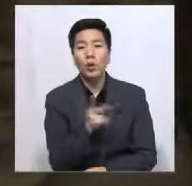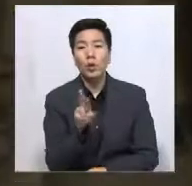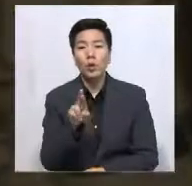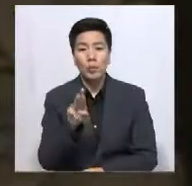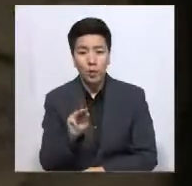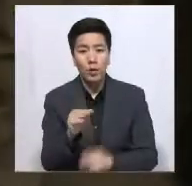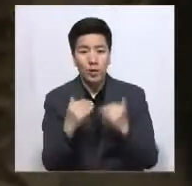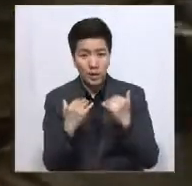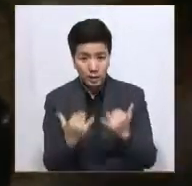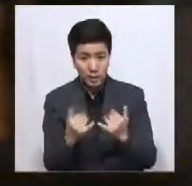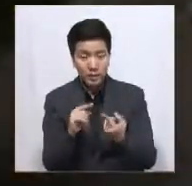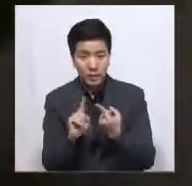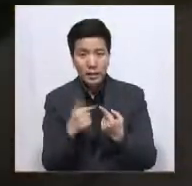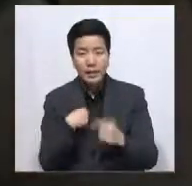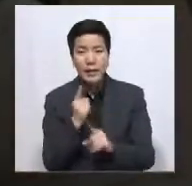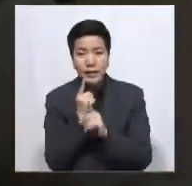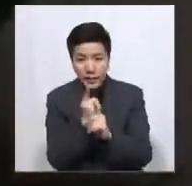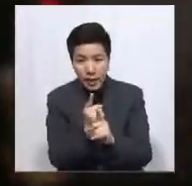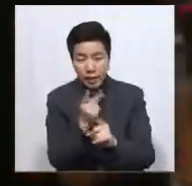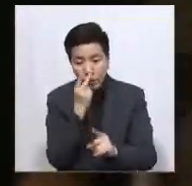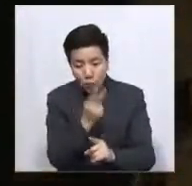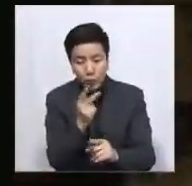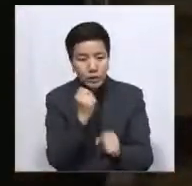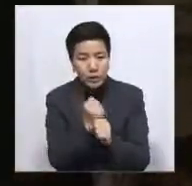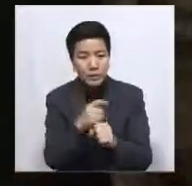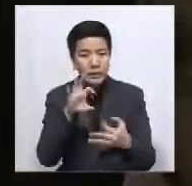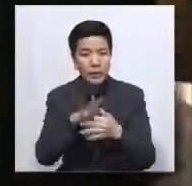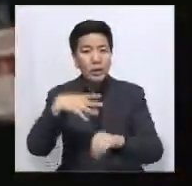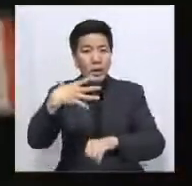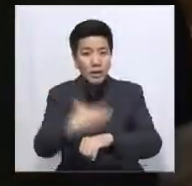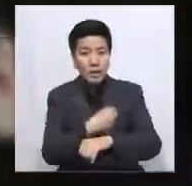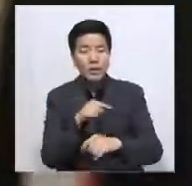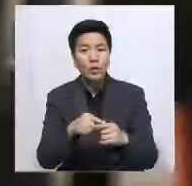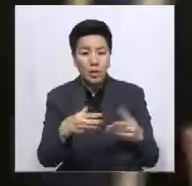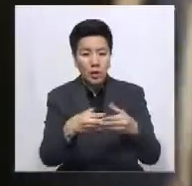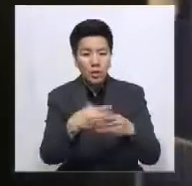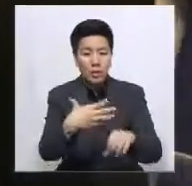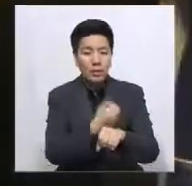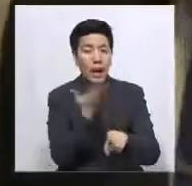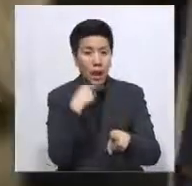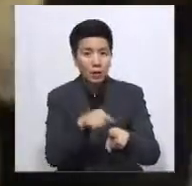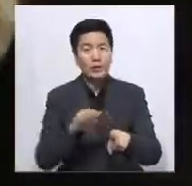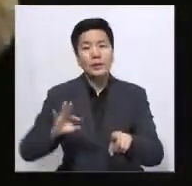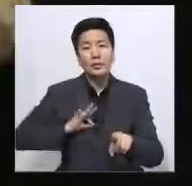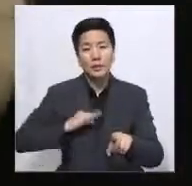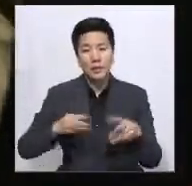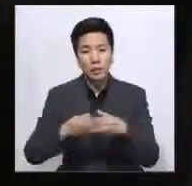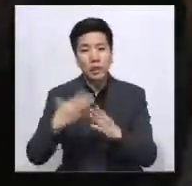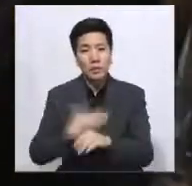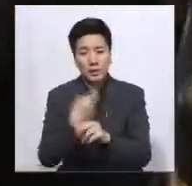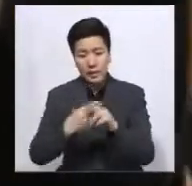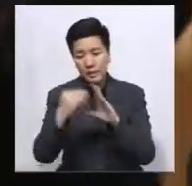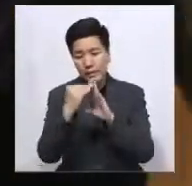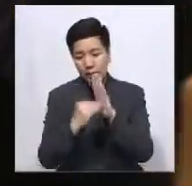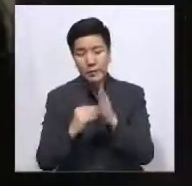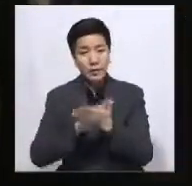นตรีนะคะก็จะมีการติดตามความเคลื่อนไหวทางการเมืองหลังพรรคการเมืองเก่าสามารถเปิดให้สมาชิกพรรคขึ้นทะเบียนได้ตั้